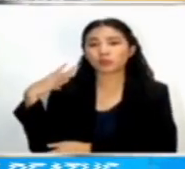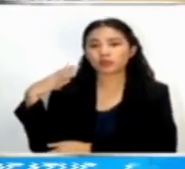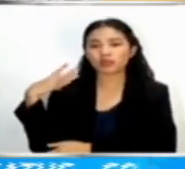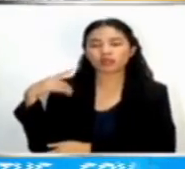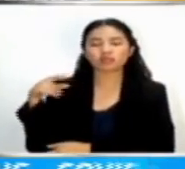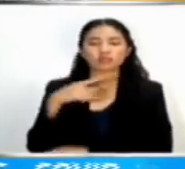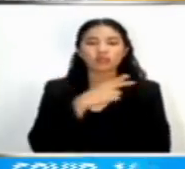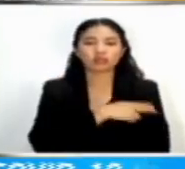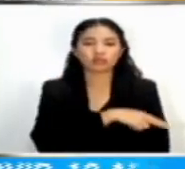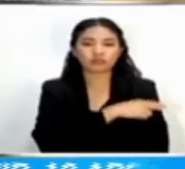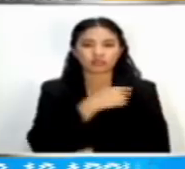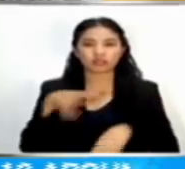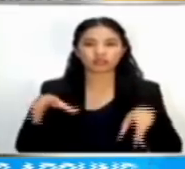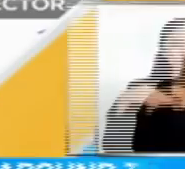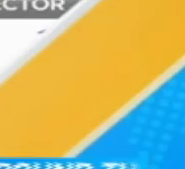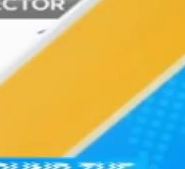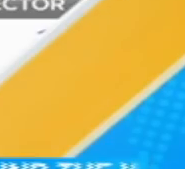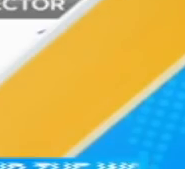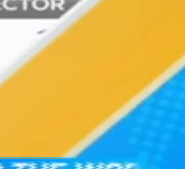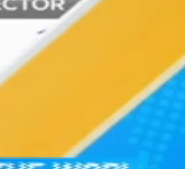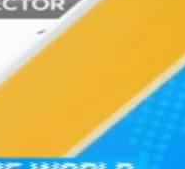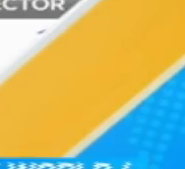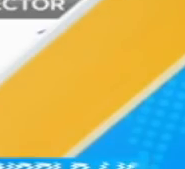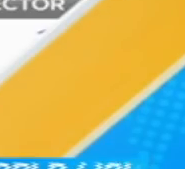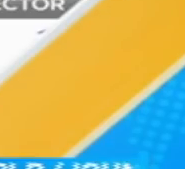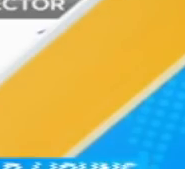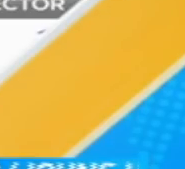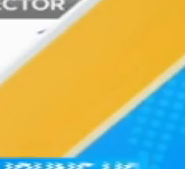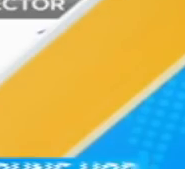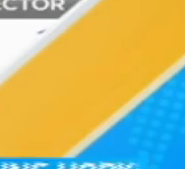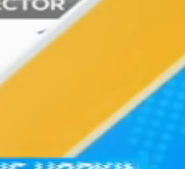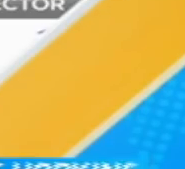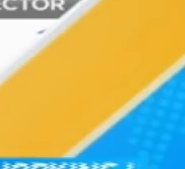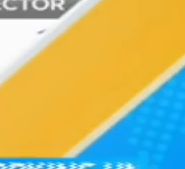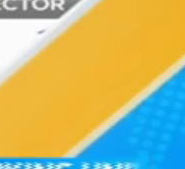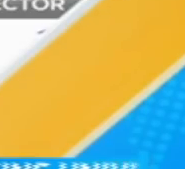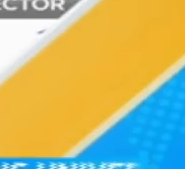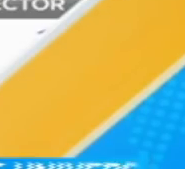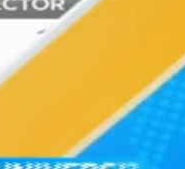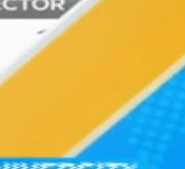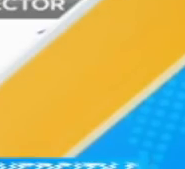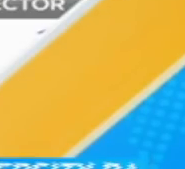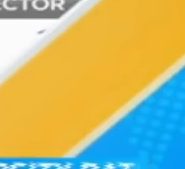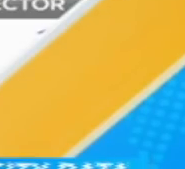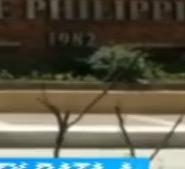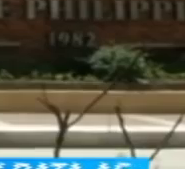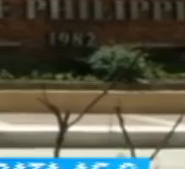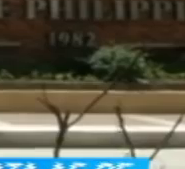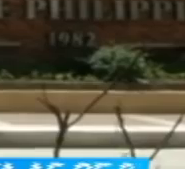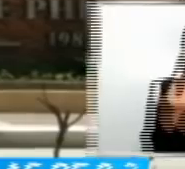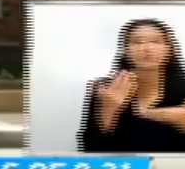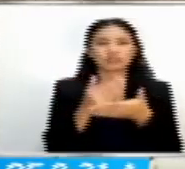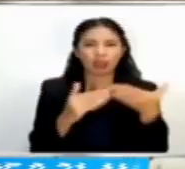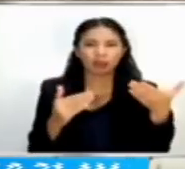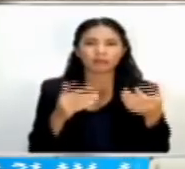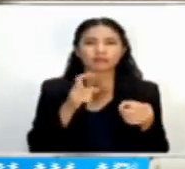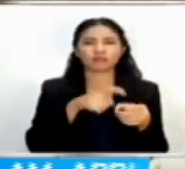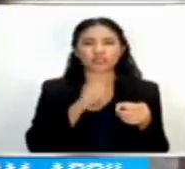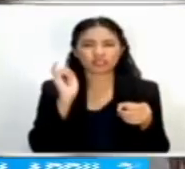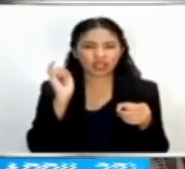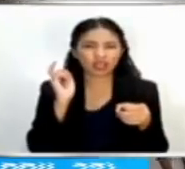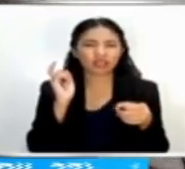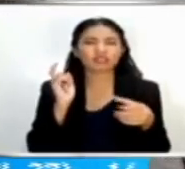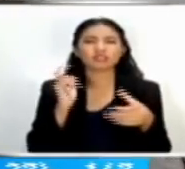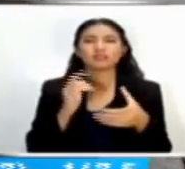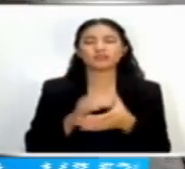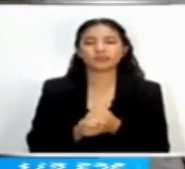problema, yung mga nurses namin talagang limitado na dahil may nagkasakit na, may nag-resign na. Problema rin sa lung center kung saan